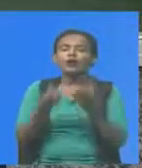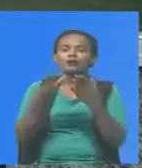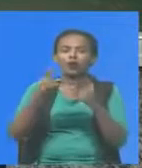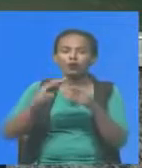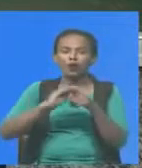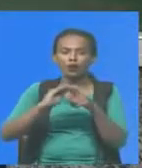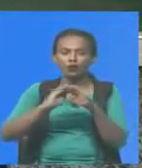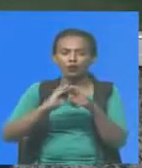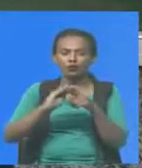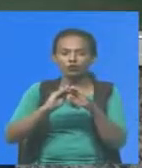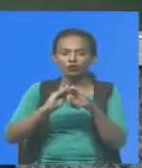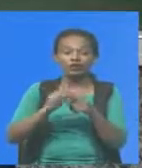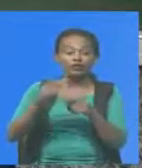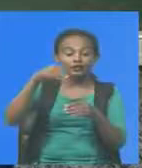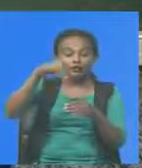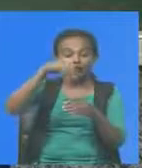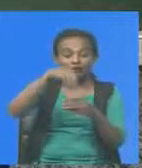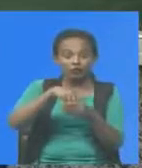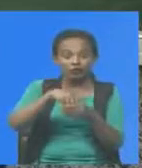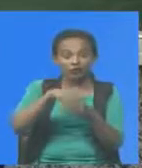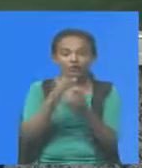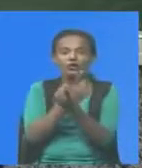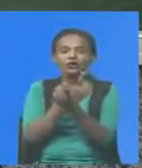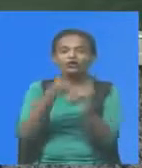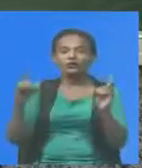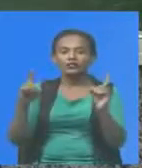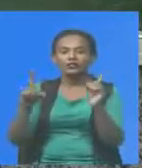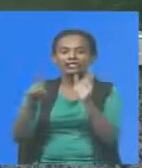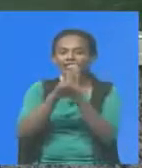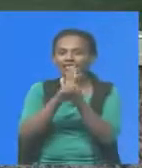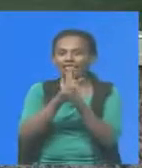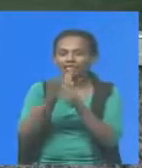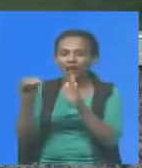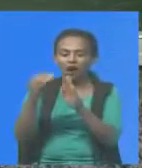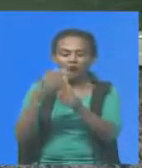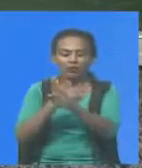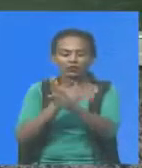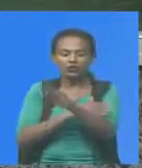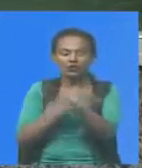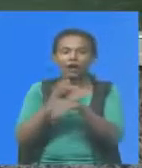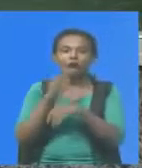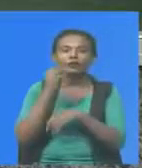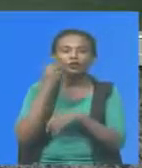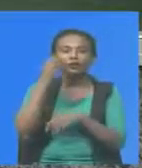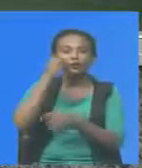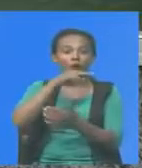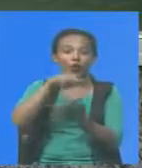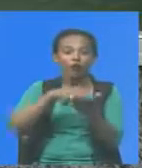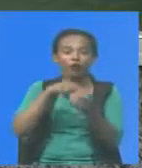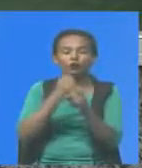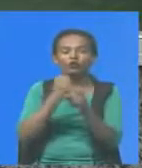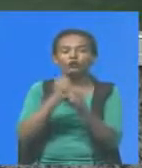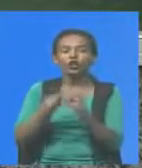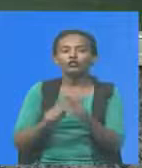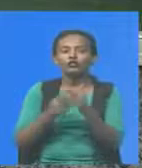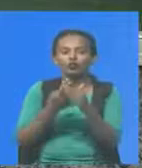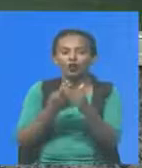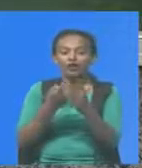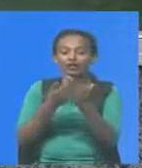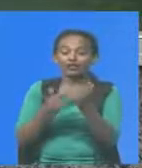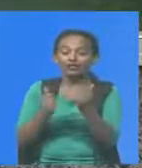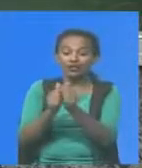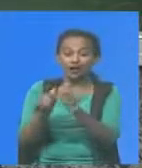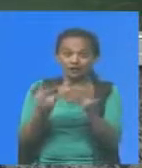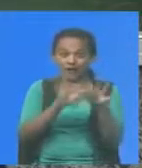ባለሙያዎች የተካተቱበት የፍትህ ህግና ስርዓት ማሻሻያ ምክር ቤት ተቋቁሞ ስራ ጀምሯል። ከዚህ ጋር